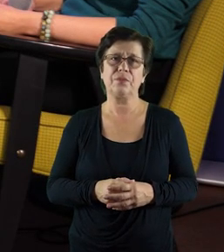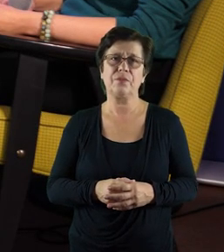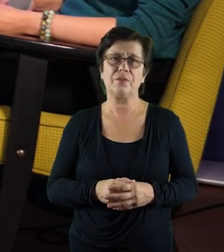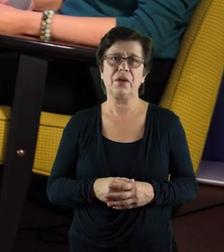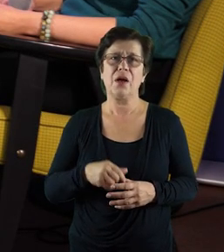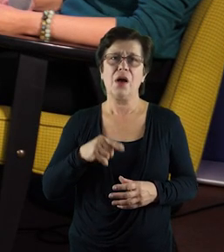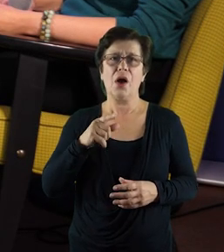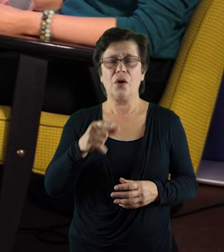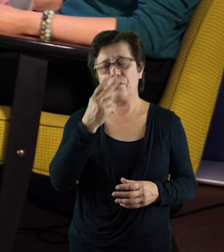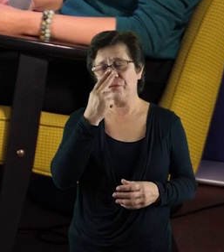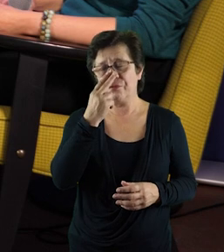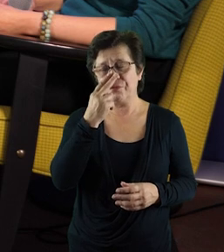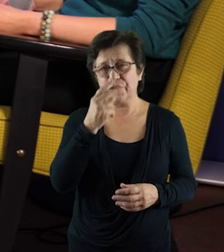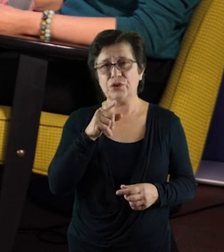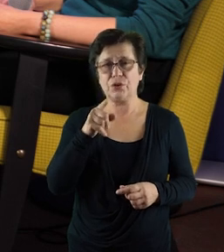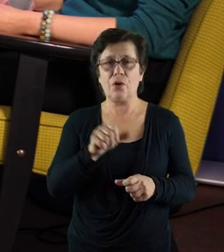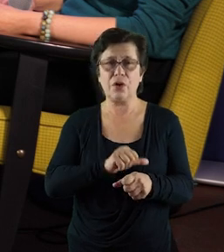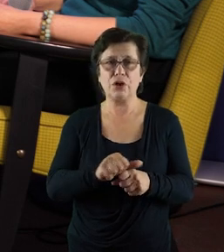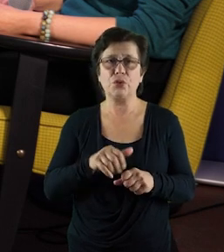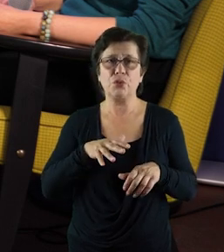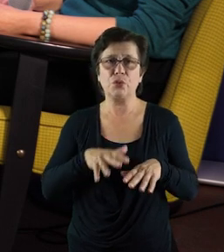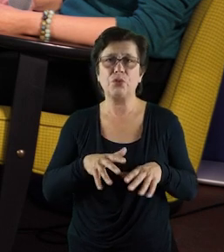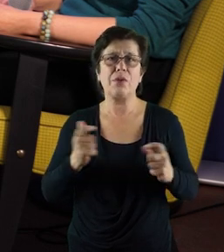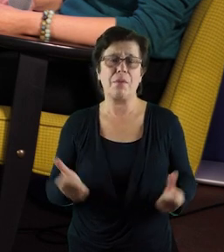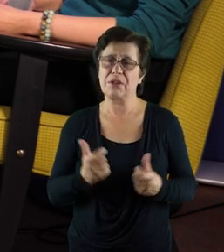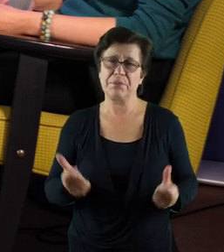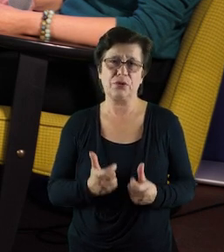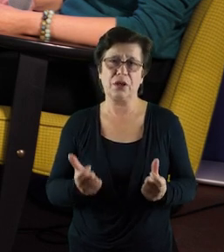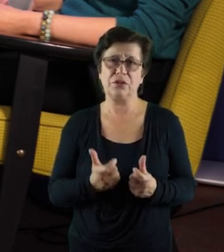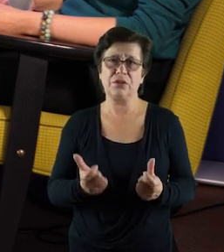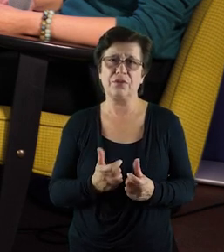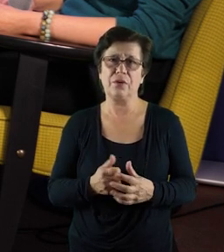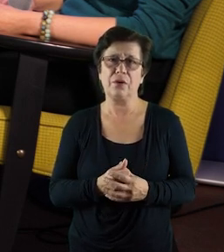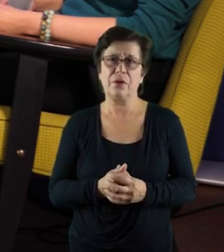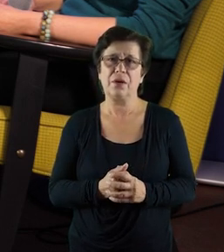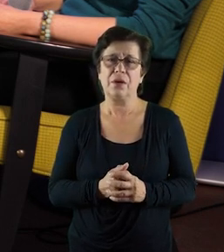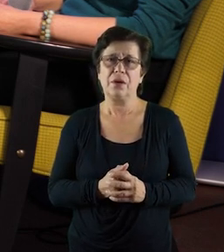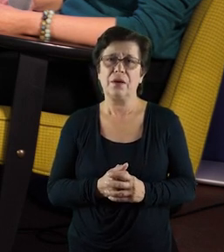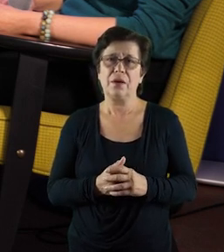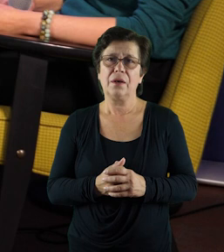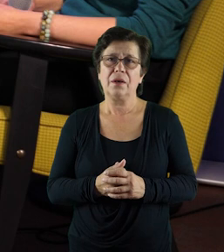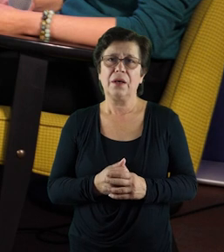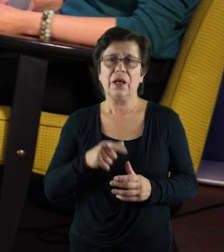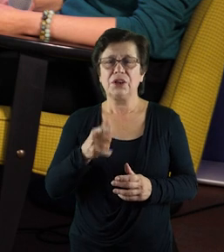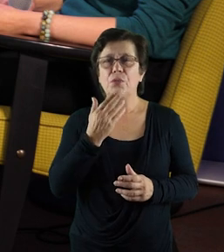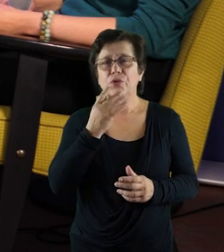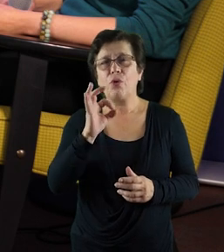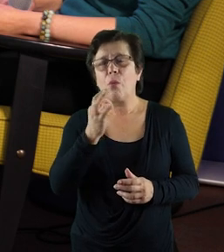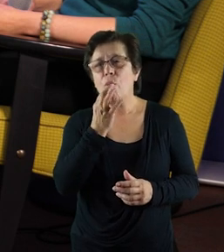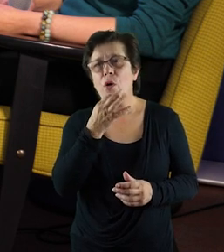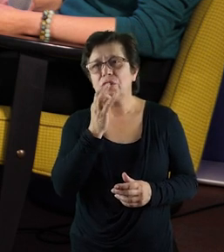przyrody. On też widzi, że to jest duże niebezpieczeństwo. No ale on się do niej zbliża. Ty mówisz o takim młodzieńczym wierszu.